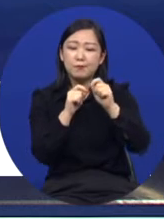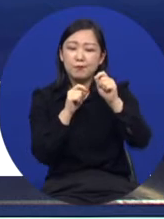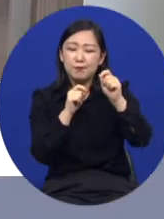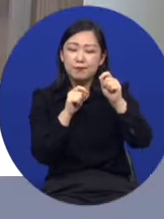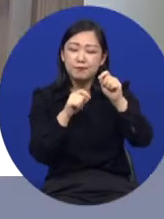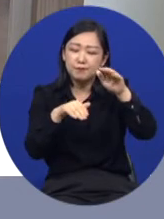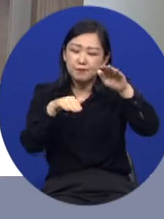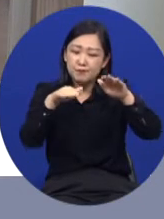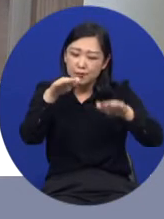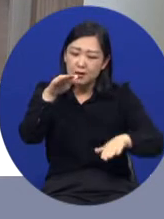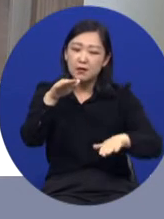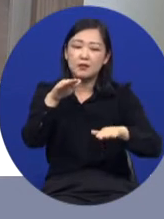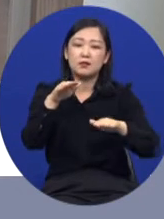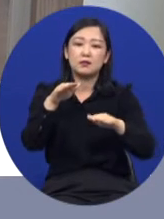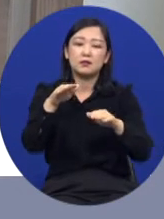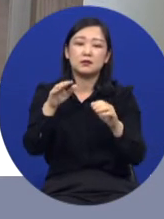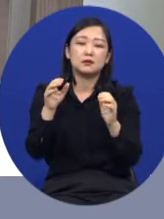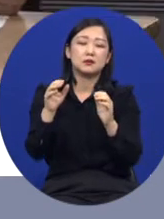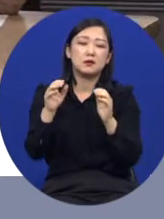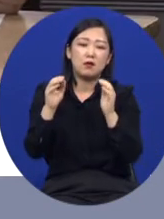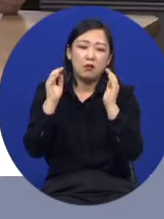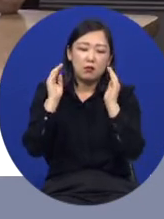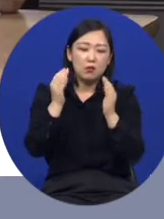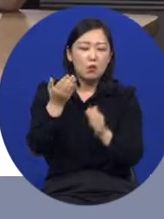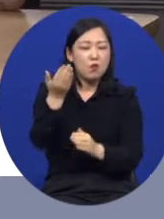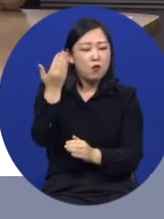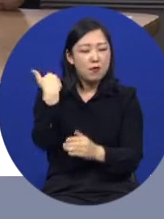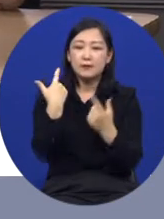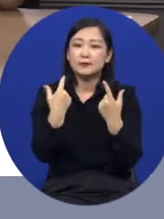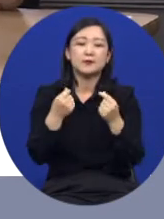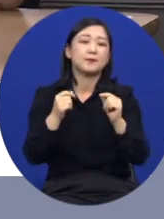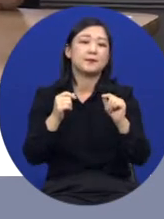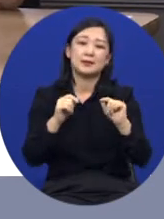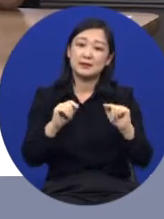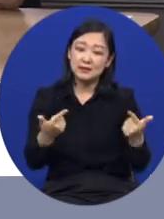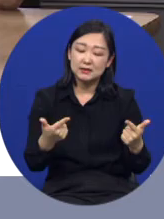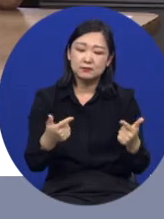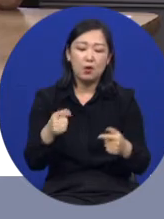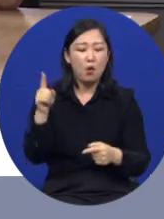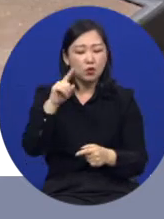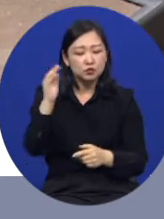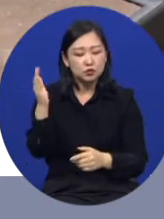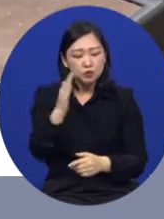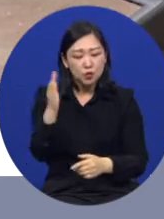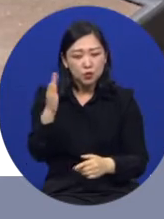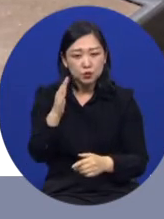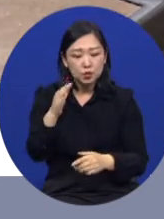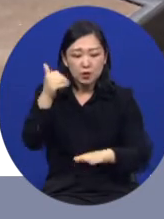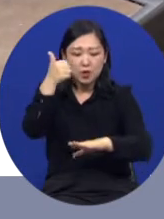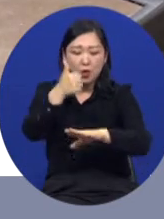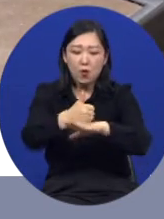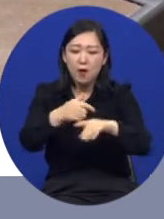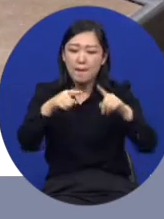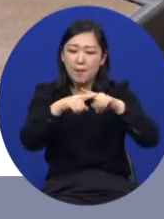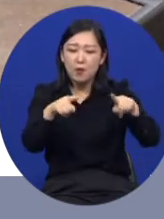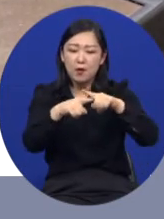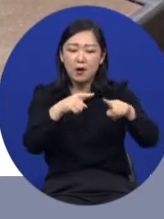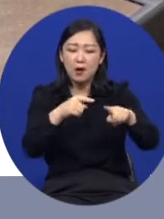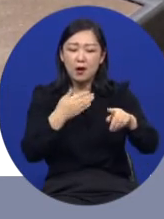아이들을 과거처럼은 아니지만 어느 정도 학습의 결과가 평가에서 우리가 알아봐야 되기